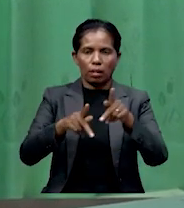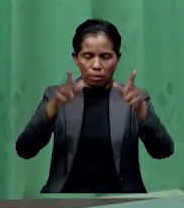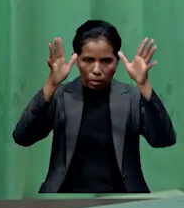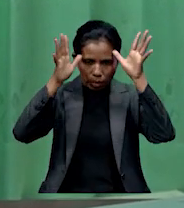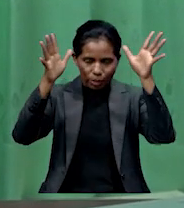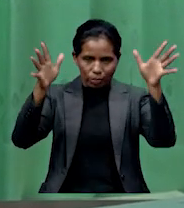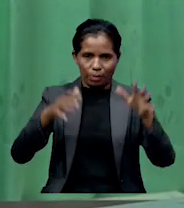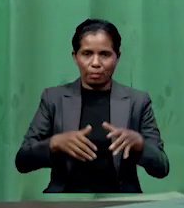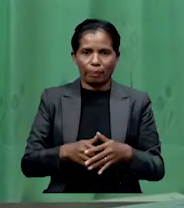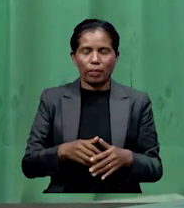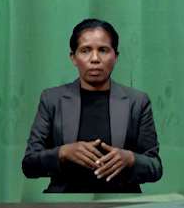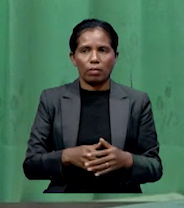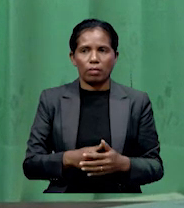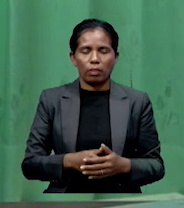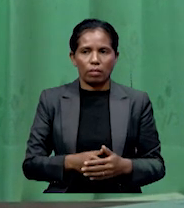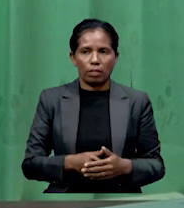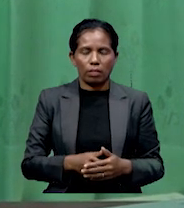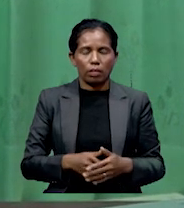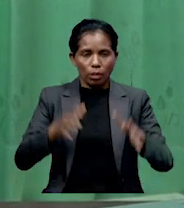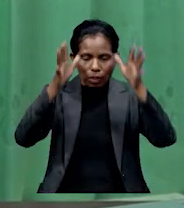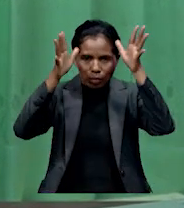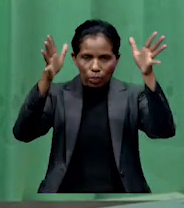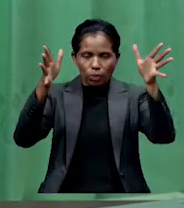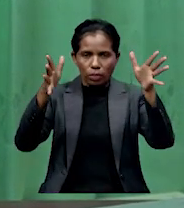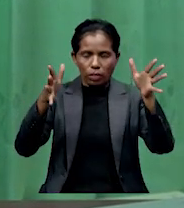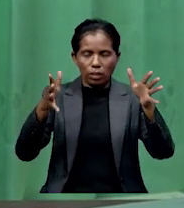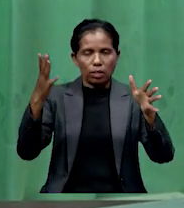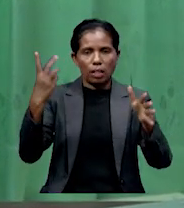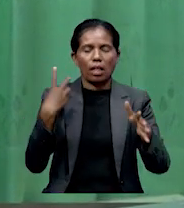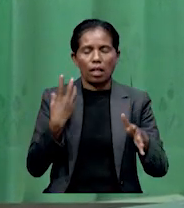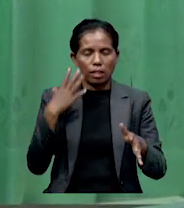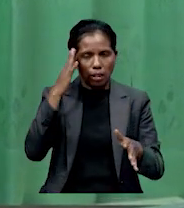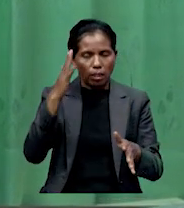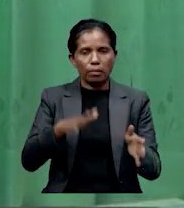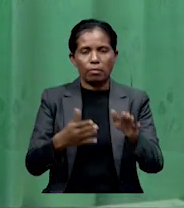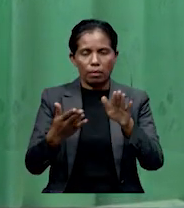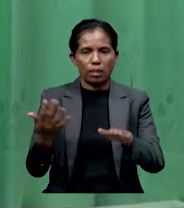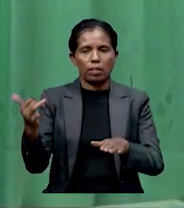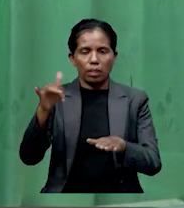iha ne ba rusa hira ne be maka ita identifikat mate sira ne be maka